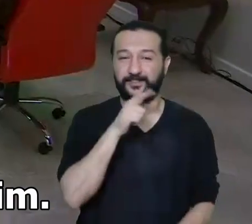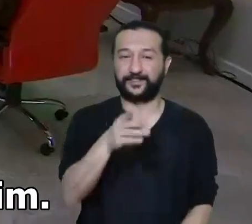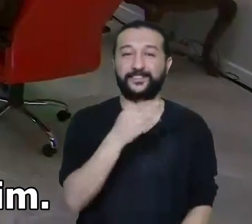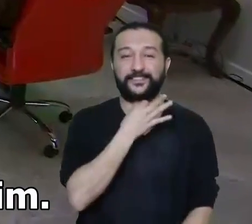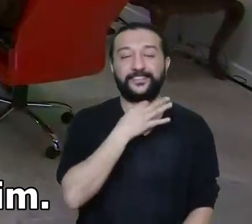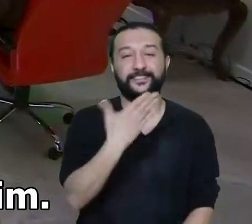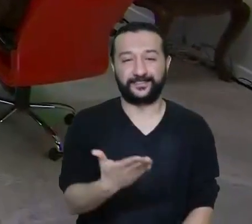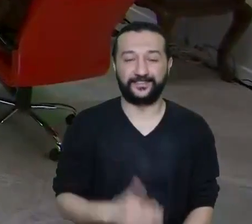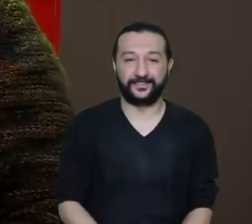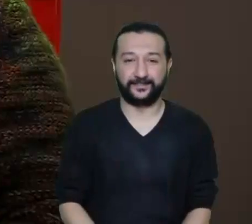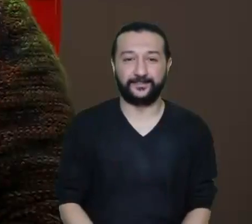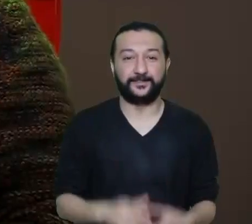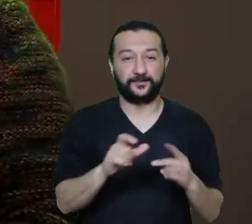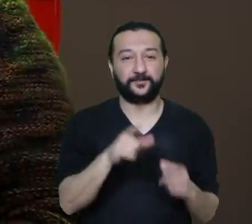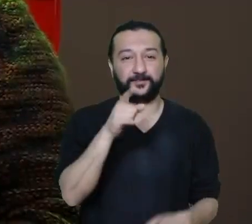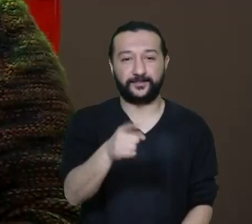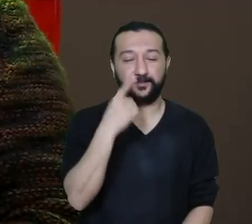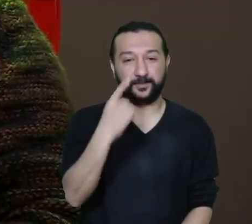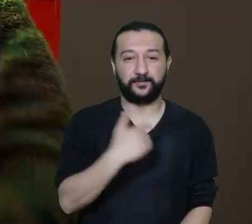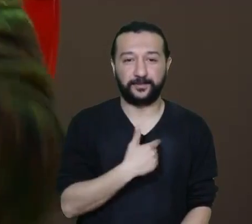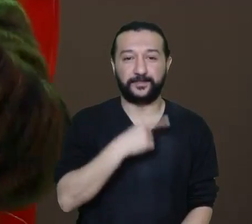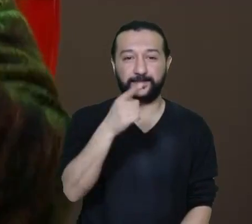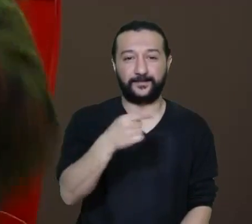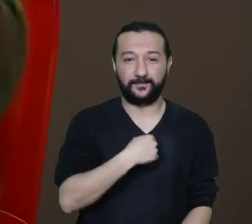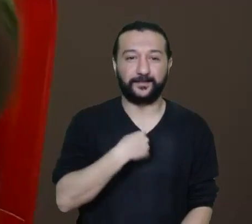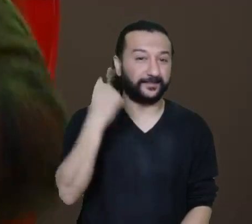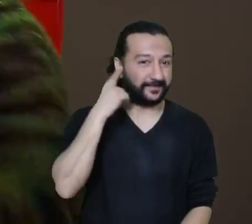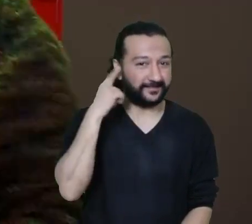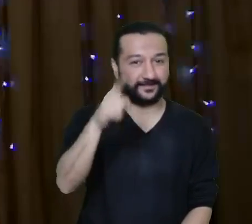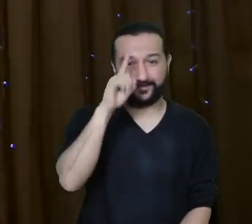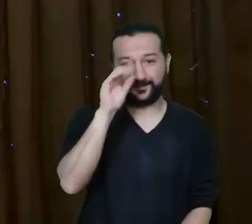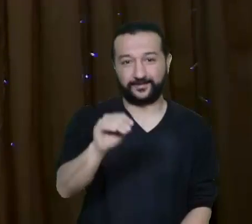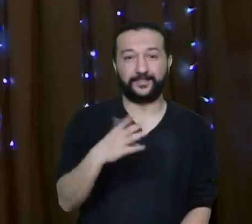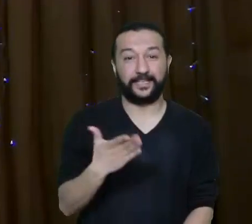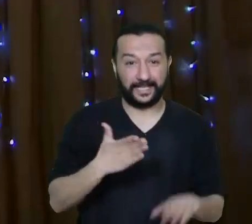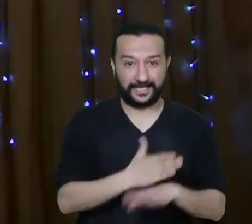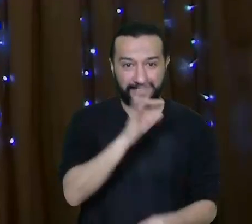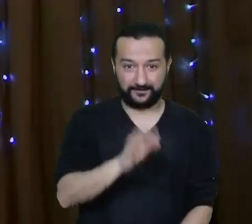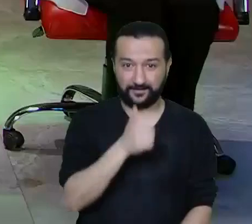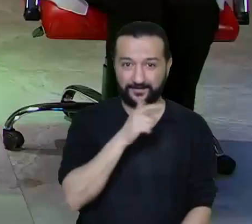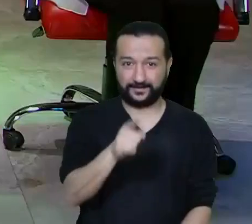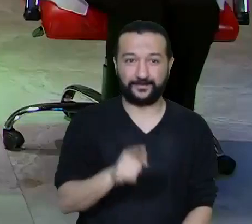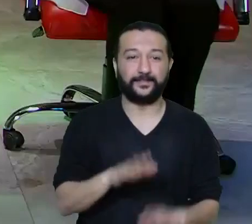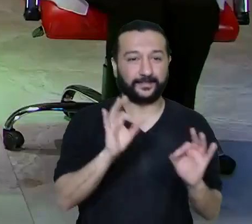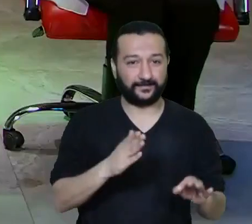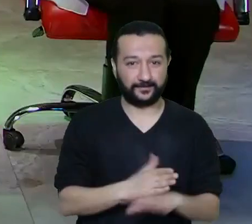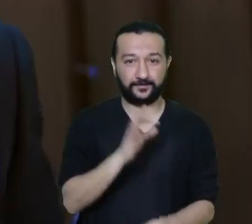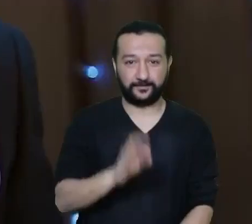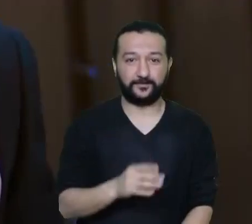Çok teşekkür ederim. Şükrü, bana bak, benim favorim sensin. Hakikaten mi benim?